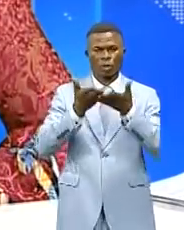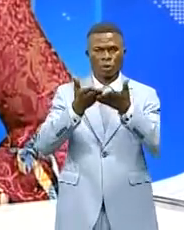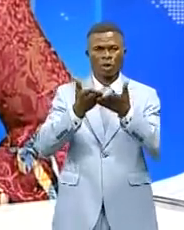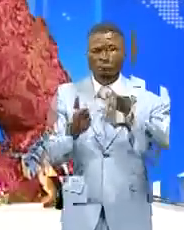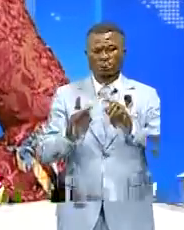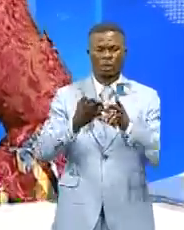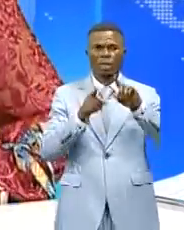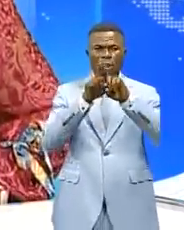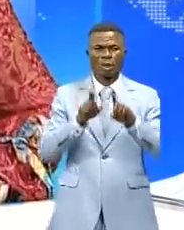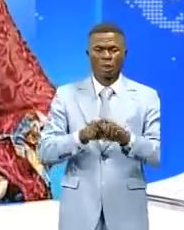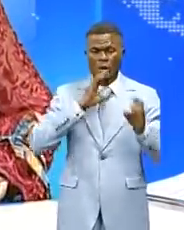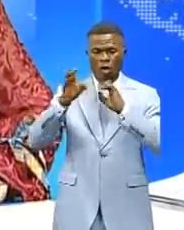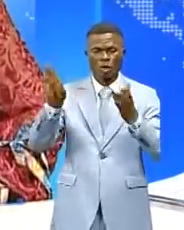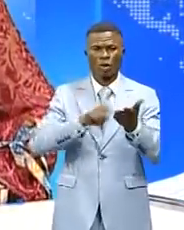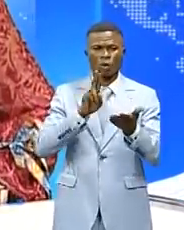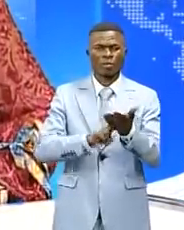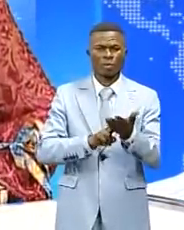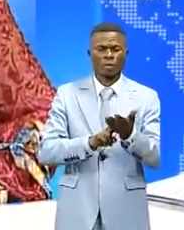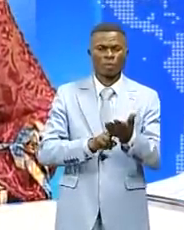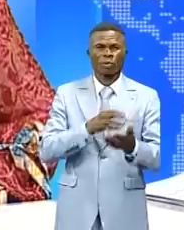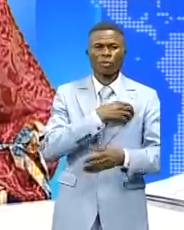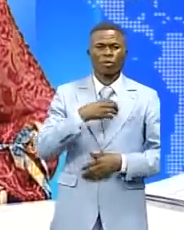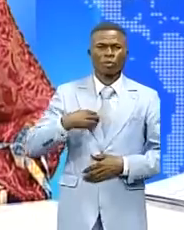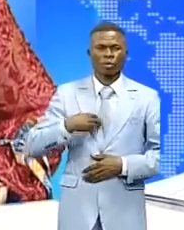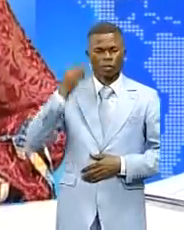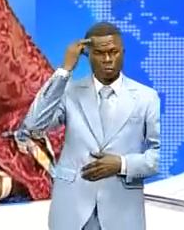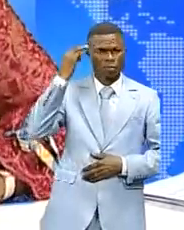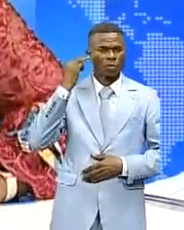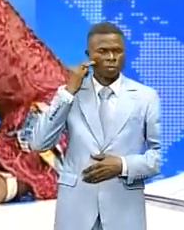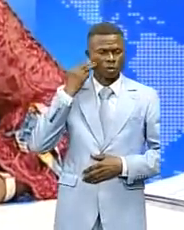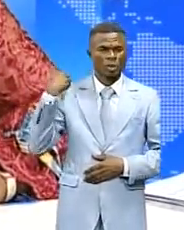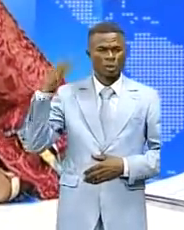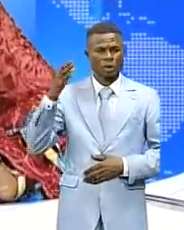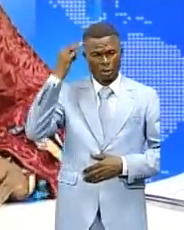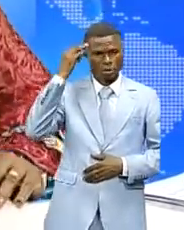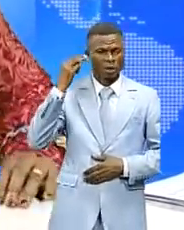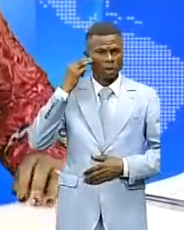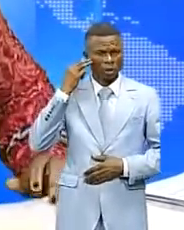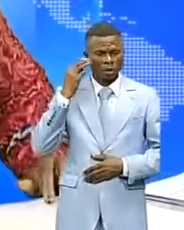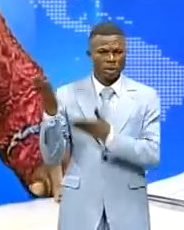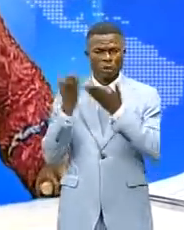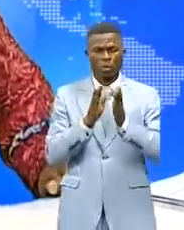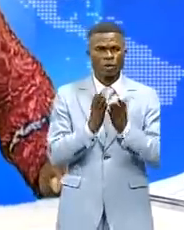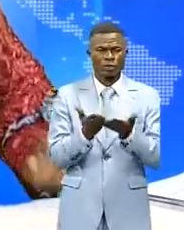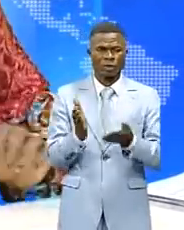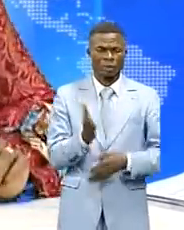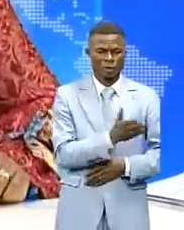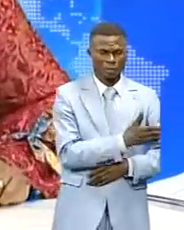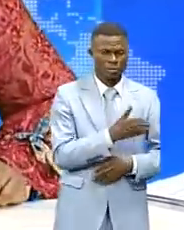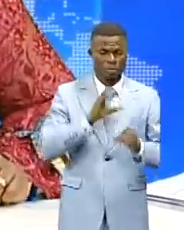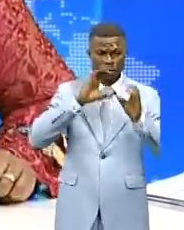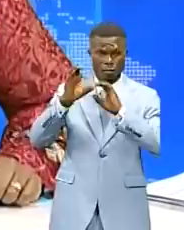ses communiqués signés à delta in da manha ministre d'état ministre du portefeuille et ce